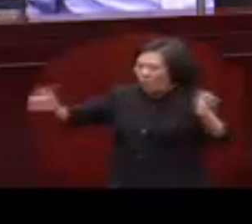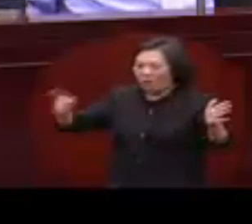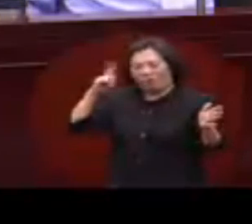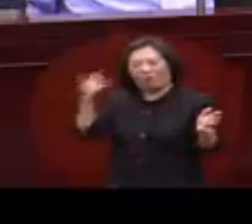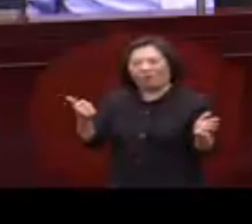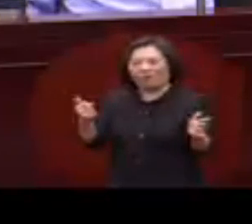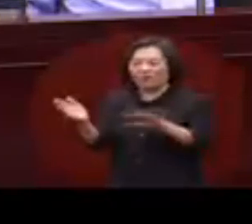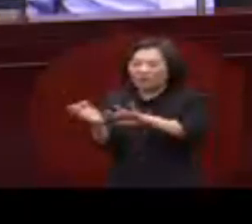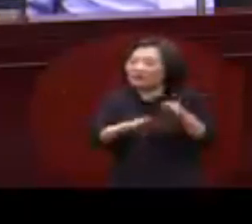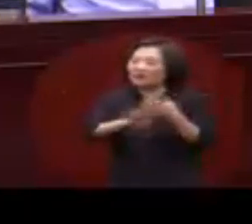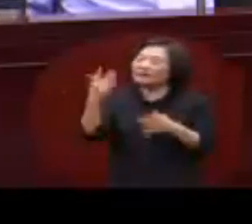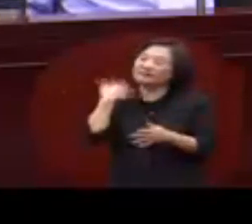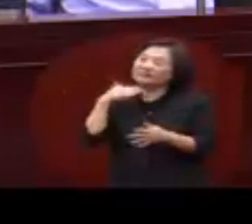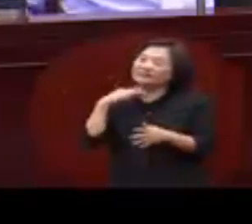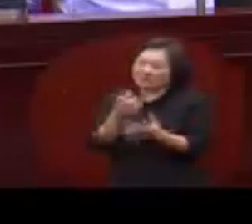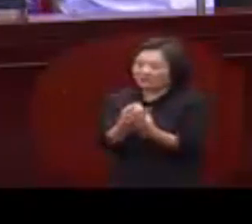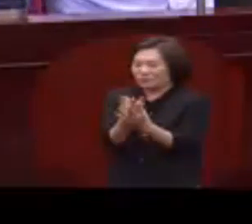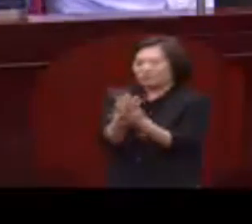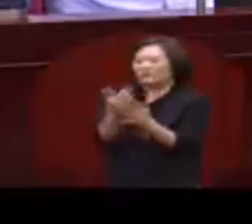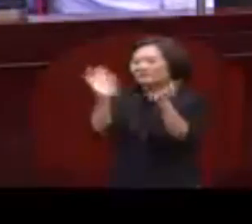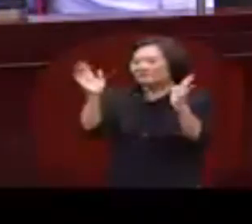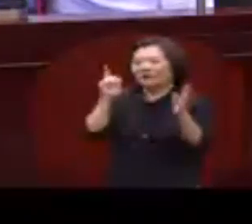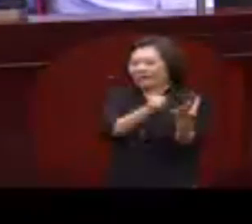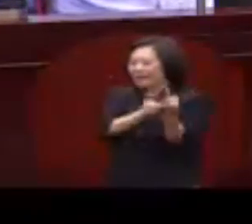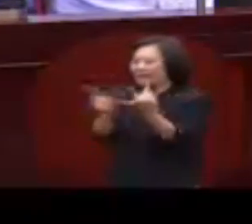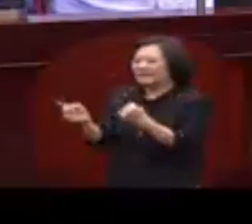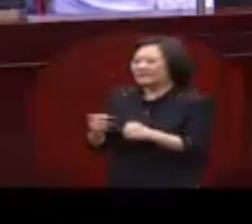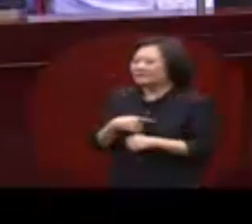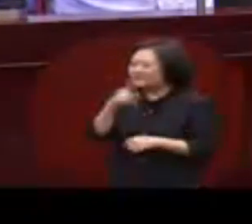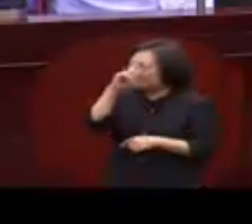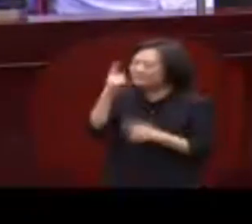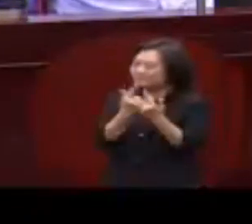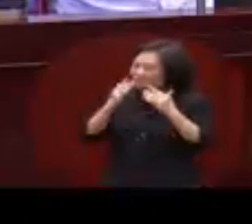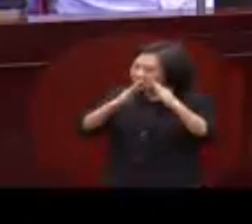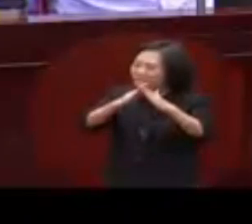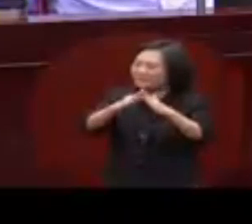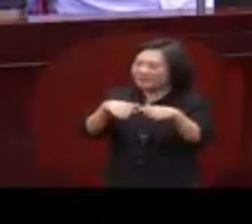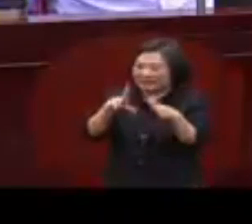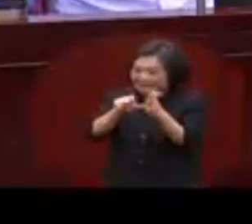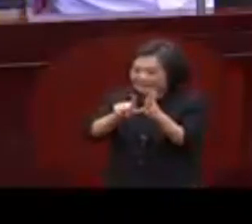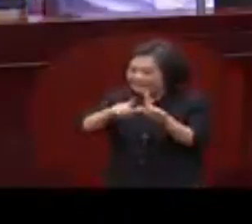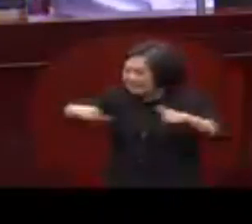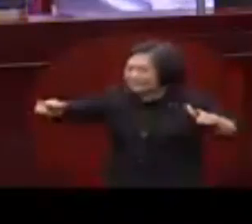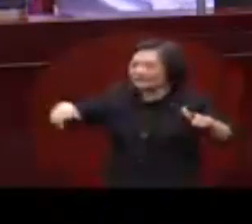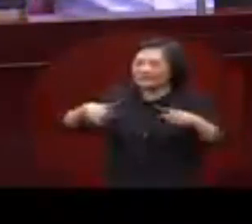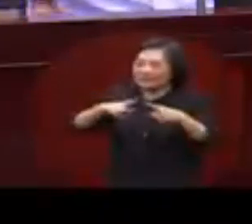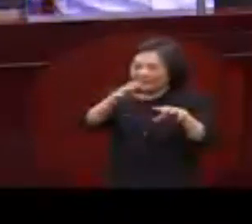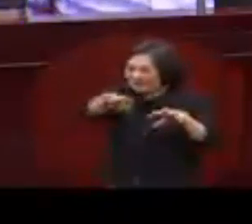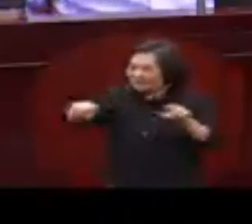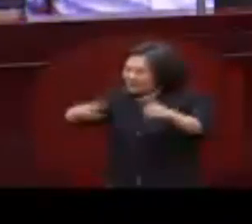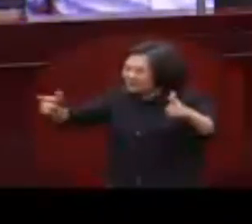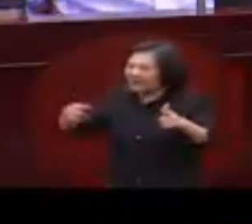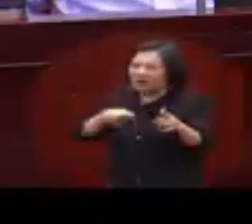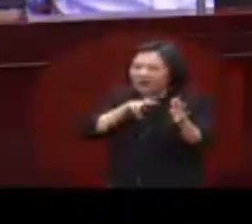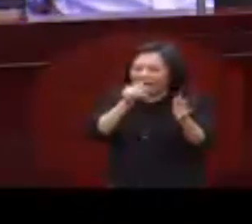花展哦，这个是本来就已经行之有年。所以你希望说，在台北市哦，不同的时间、不同的地方啊，都有花可以